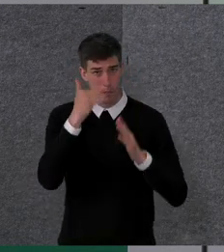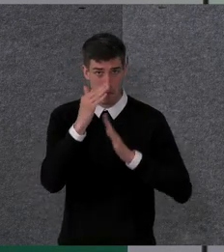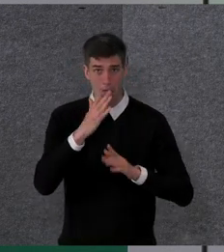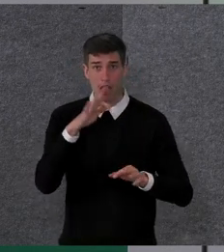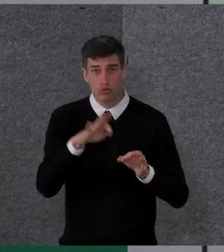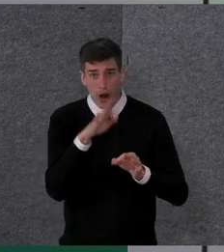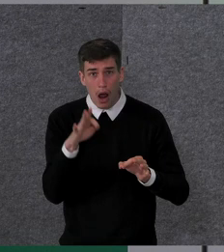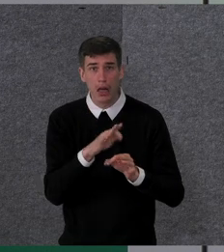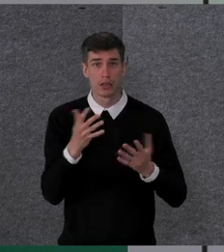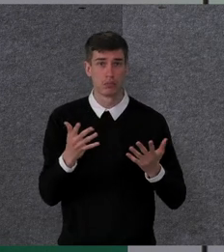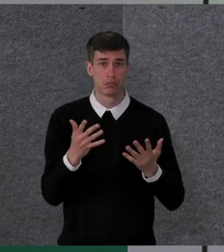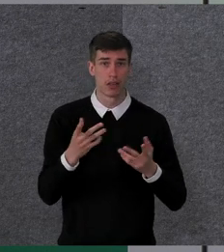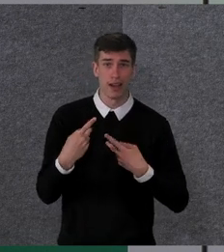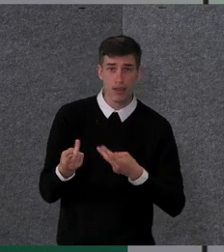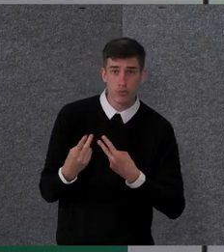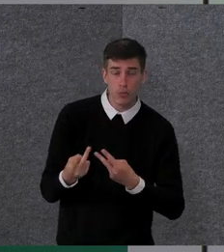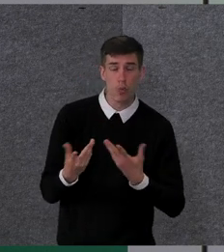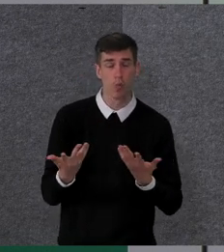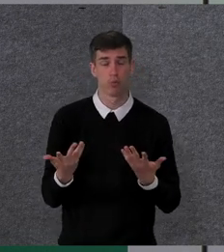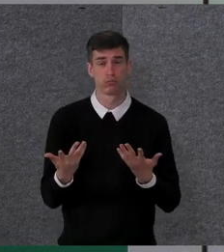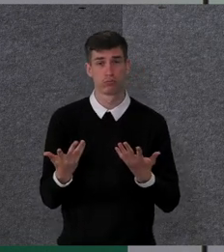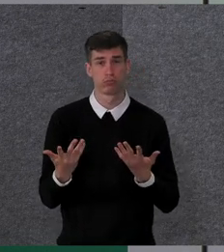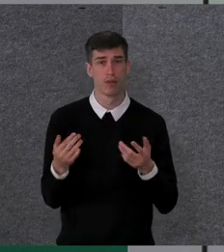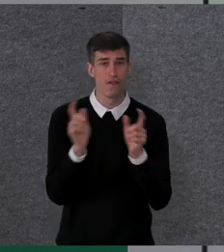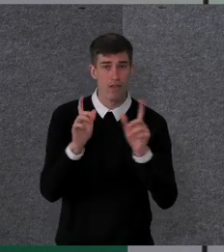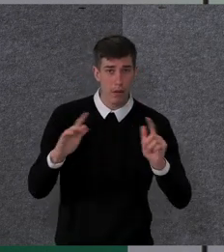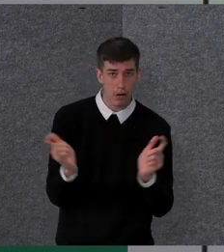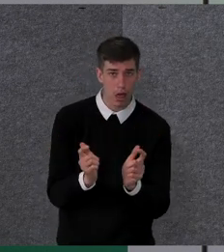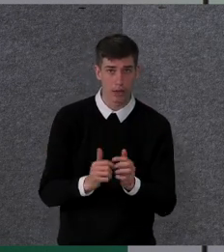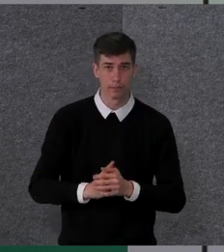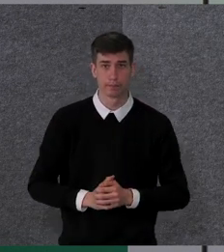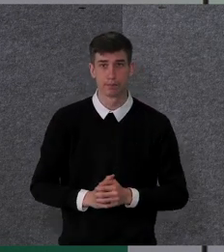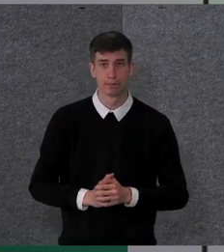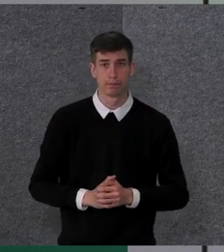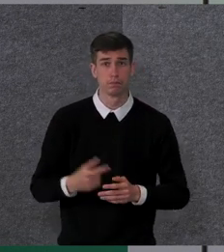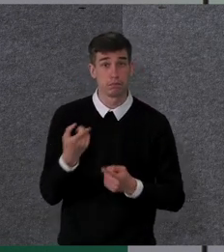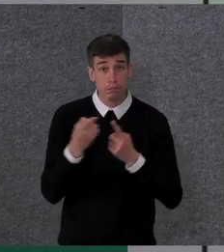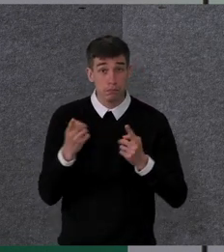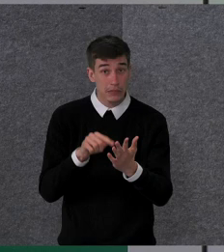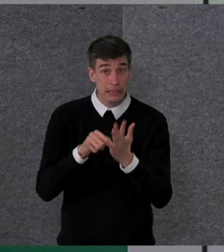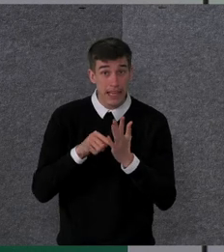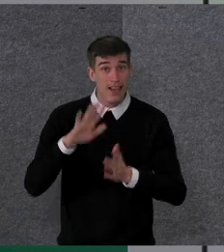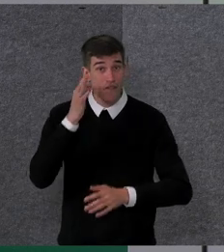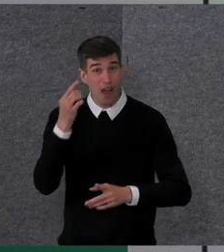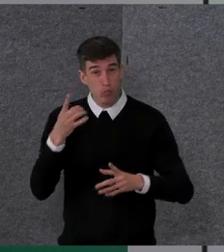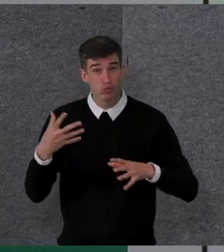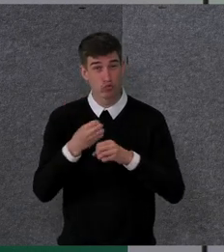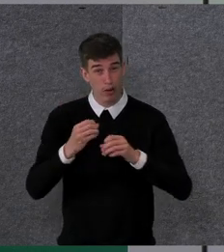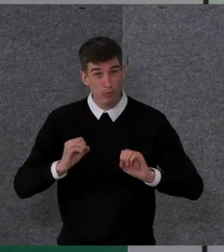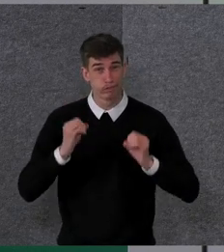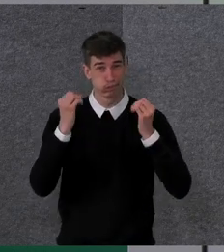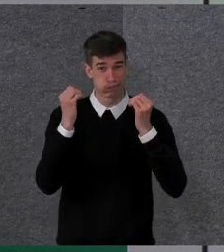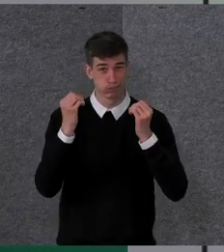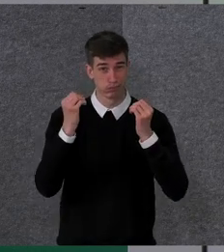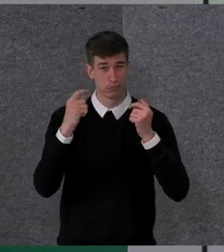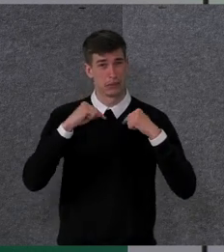Schneiderin, Gastronomin, Kleinunternehmerin. Sie haben mir gezeigt, wie Frauen alles tun und alles sein